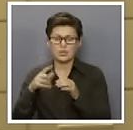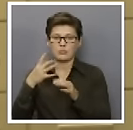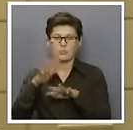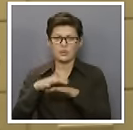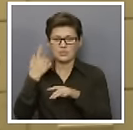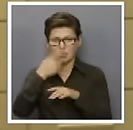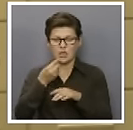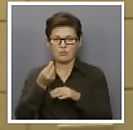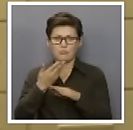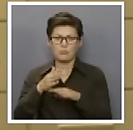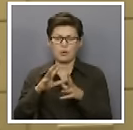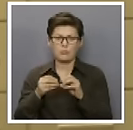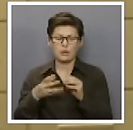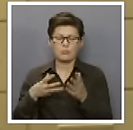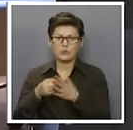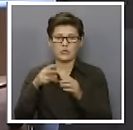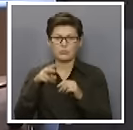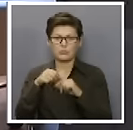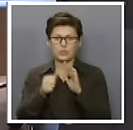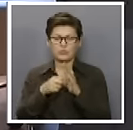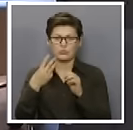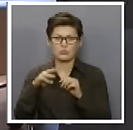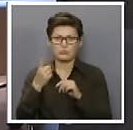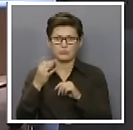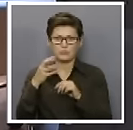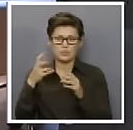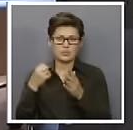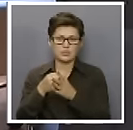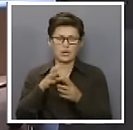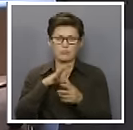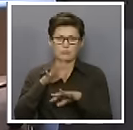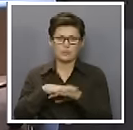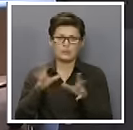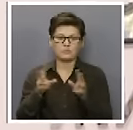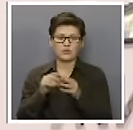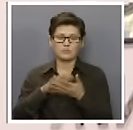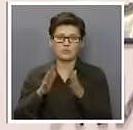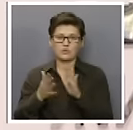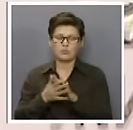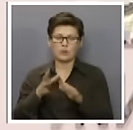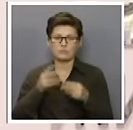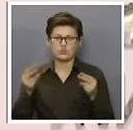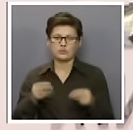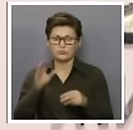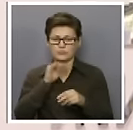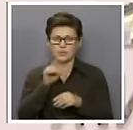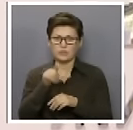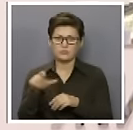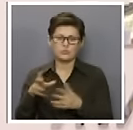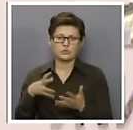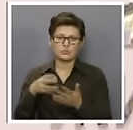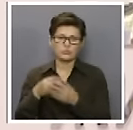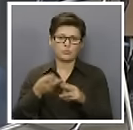қаражатынан бөлінбек. Өтемақы әуелі 2016 жылдың 31 мамырына дейін банкпен қосымша келісімге қол қойып үлгерген азаматтарға